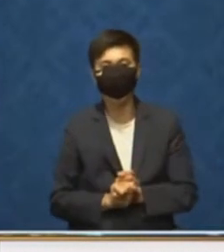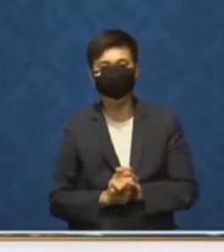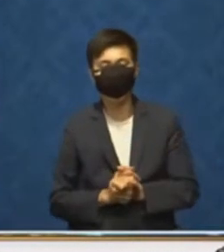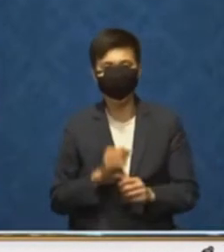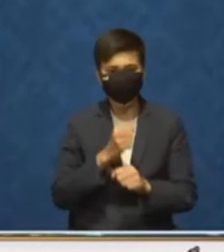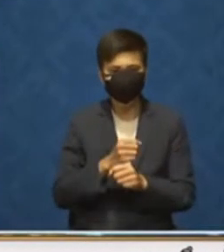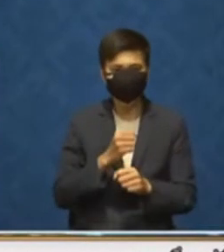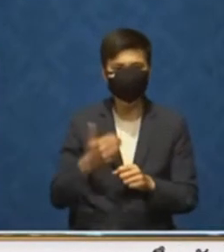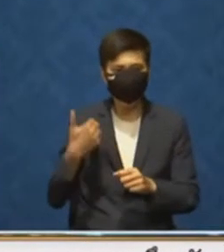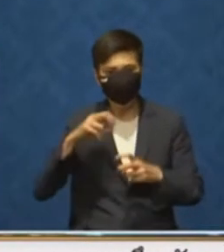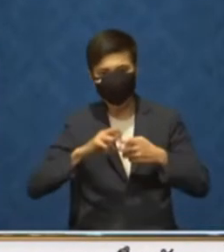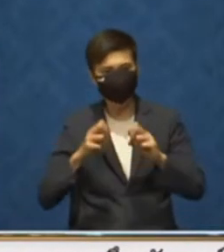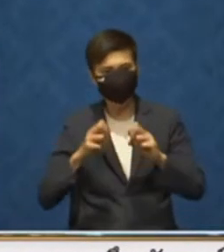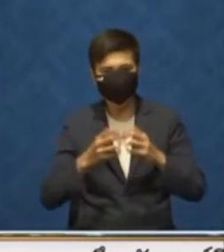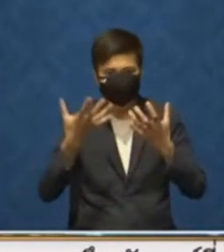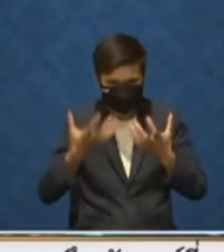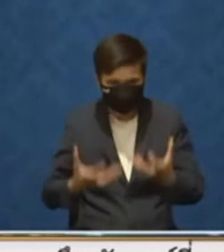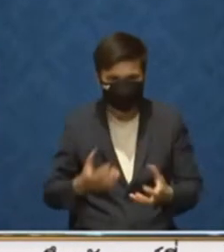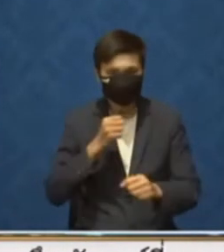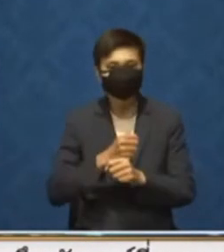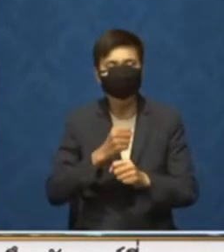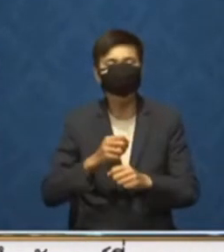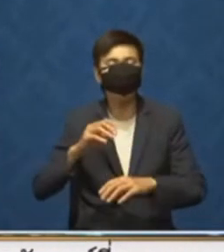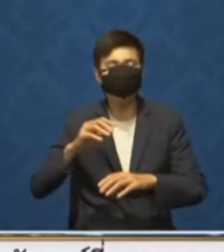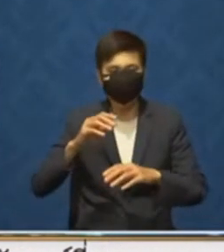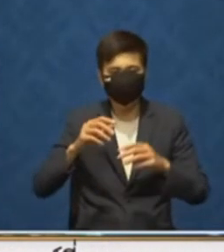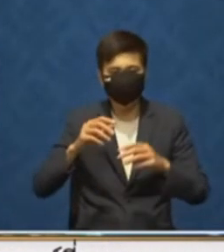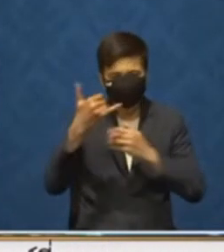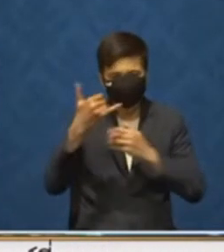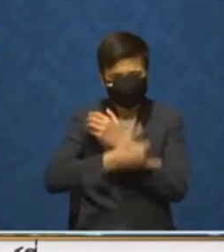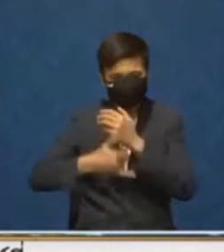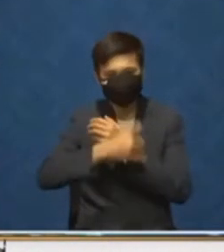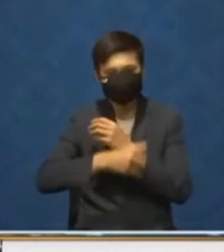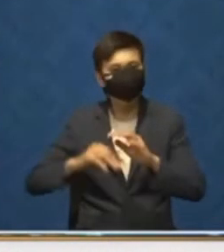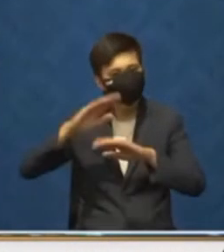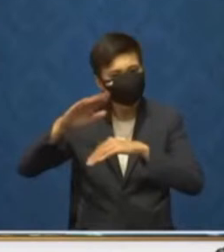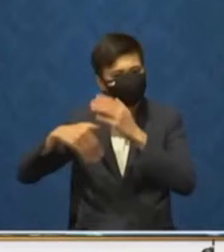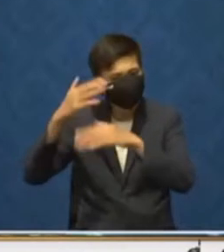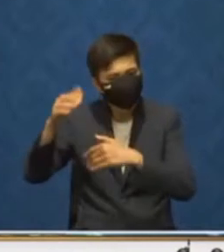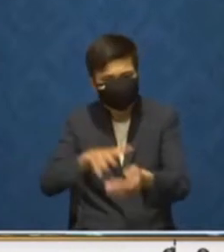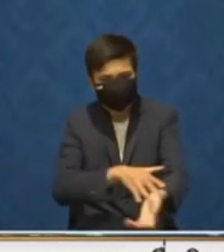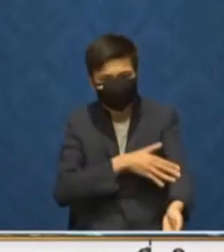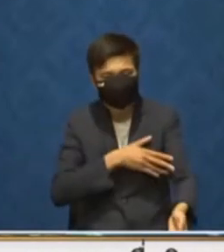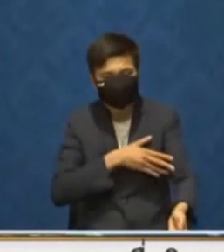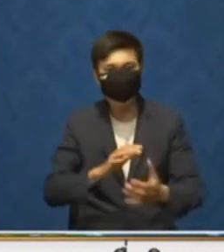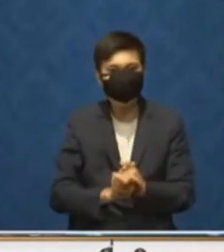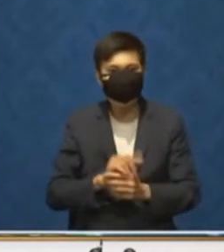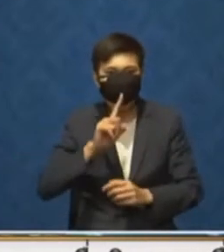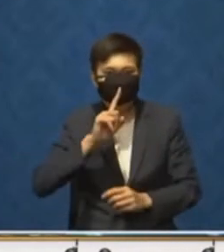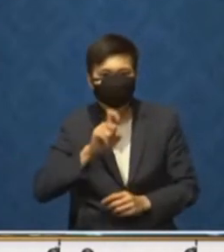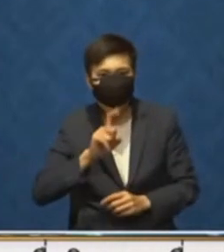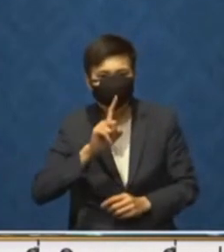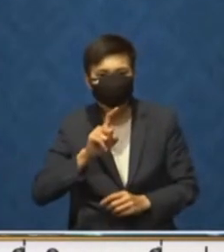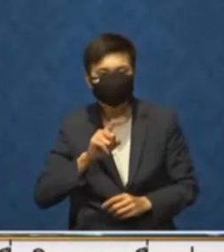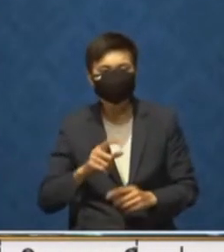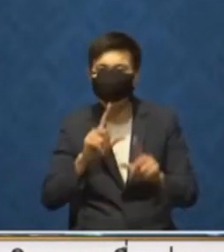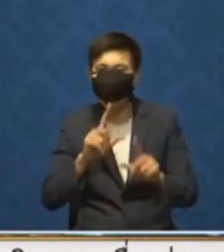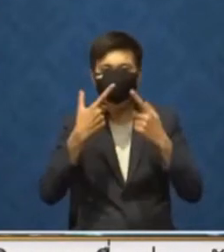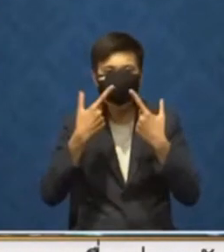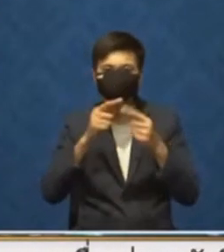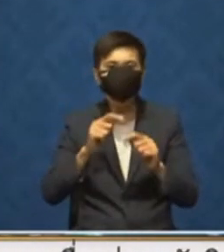แรงมากขึ้นทำให้ประเทศถอยหลังการชี้แจงแบบถามมัวตอบควายที่แจ้งได้ไม่เด็ดขาด